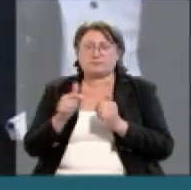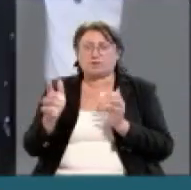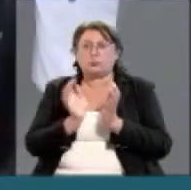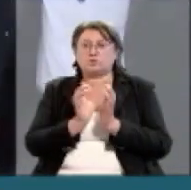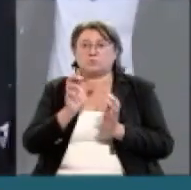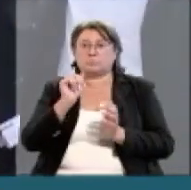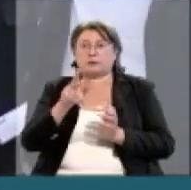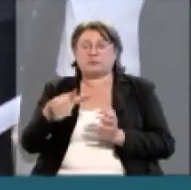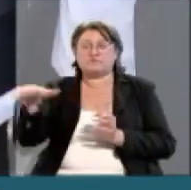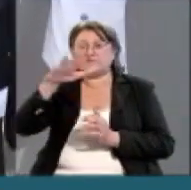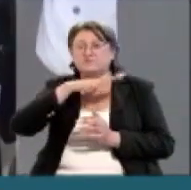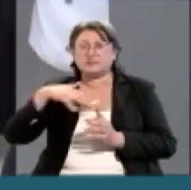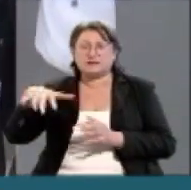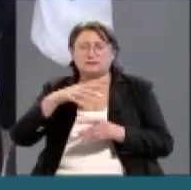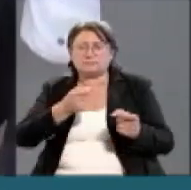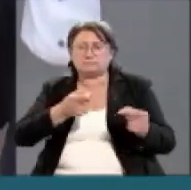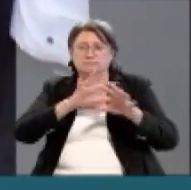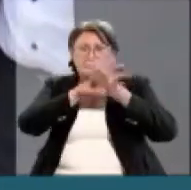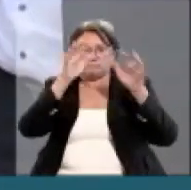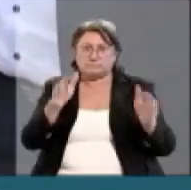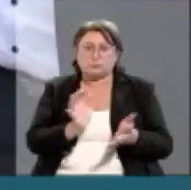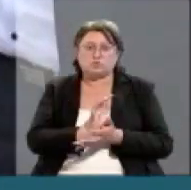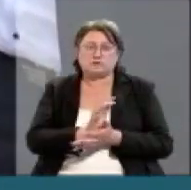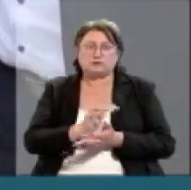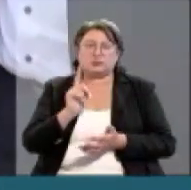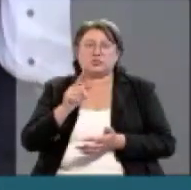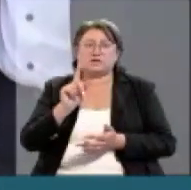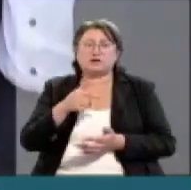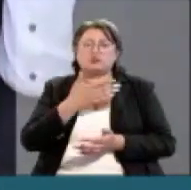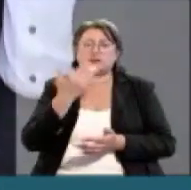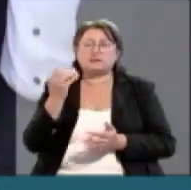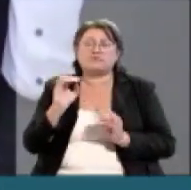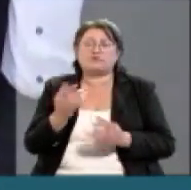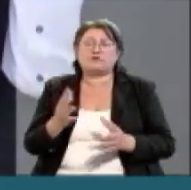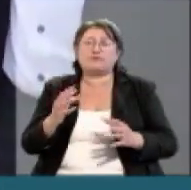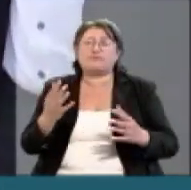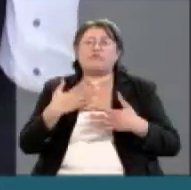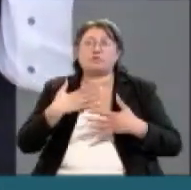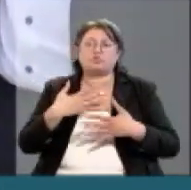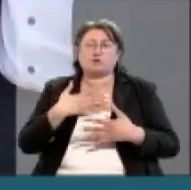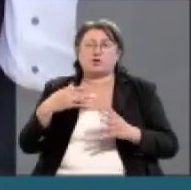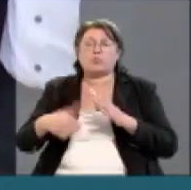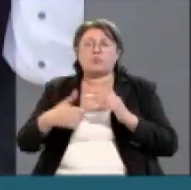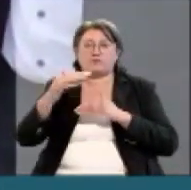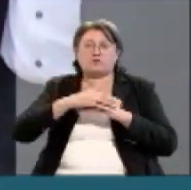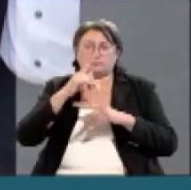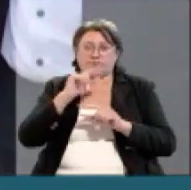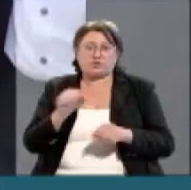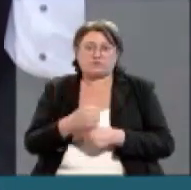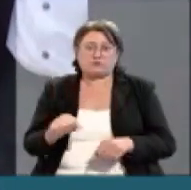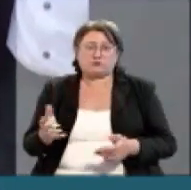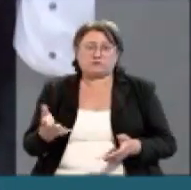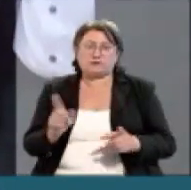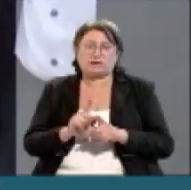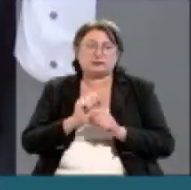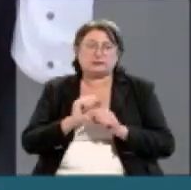Мен осы қоқыс шашығының жанындағы үйде тұрамын. Шағын ауданның барлық тұрғындары қоқысты да осы жерге тастайды. Демалатын таза ауа да жоқ. Кешкі уақытта серуендеп